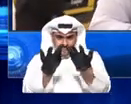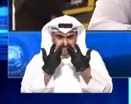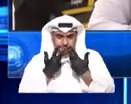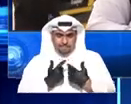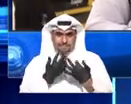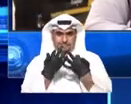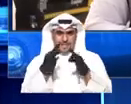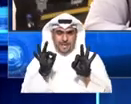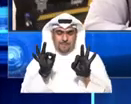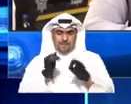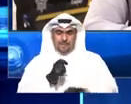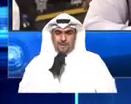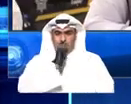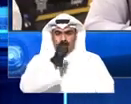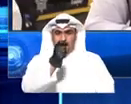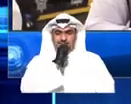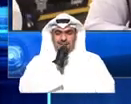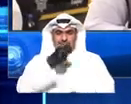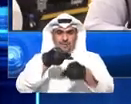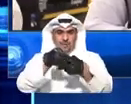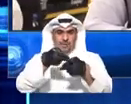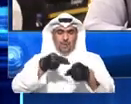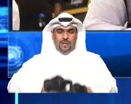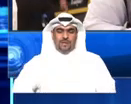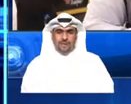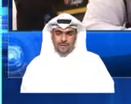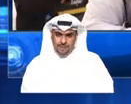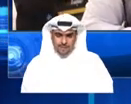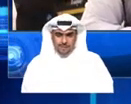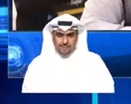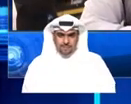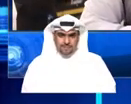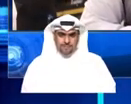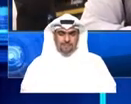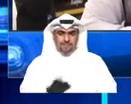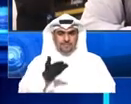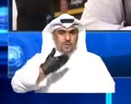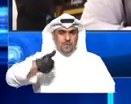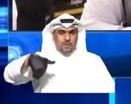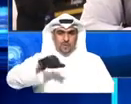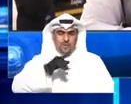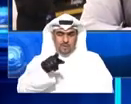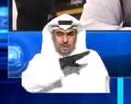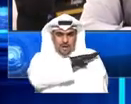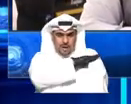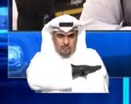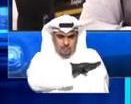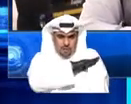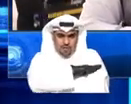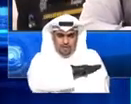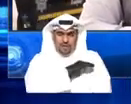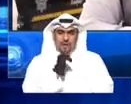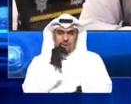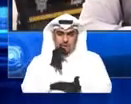رائد الشمري مراسل تلفزيون دولة الكويت على هذه الجهود وجهود باقي زملائك، وكذلك الشكر موصول